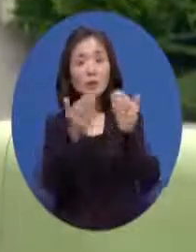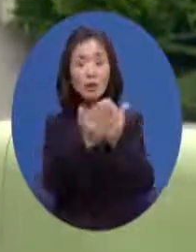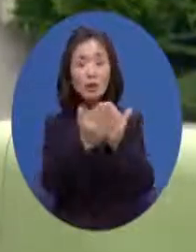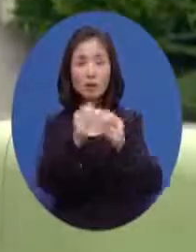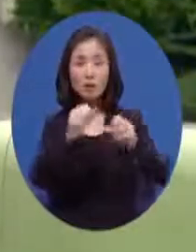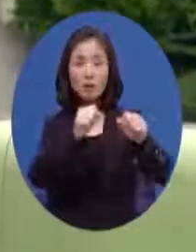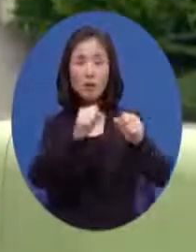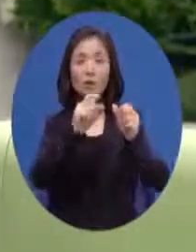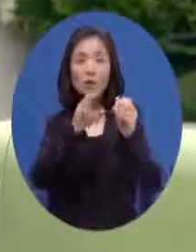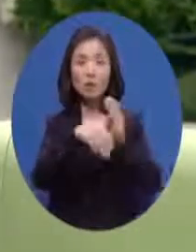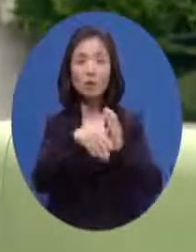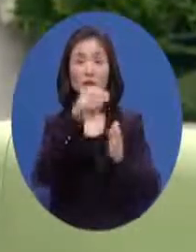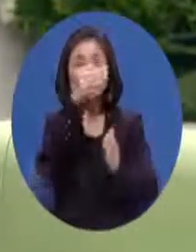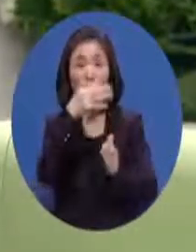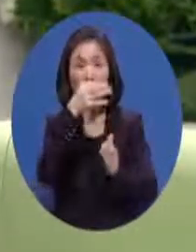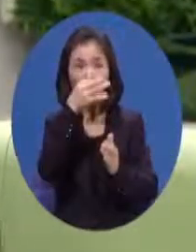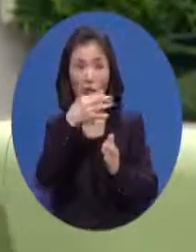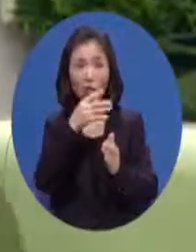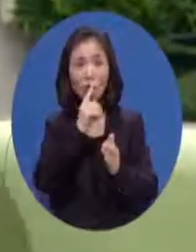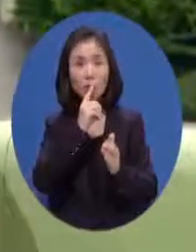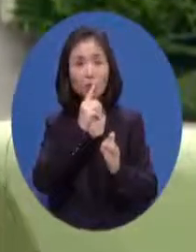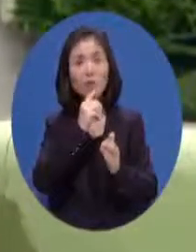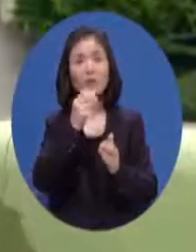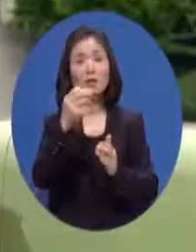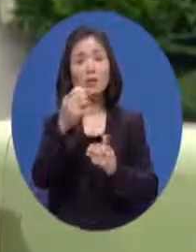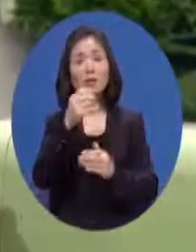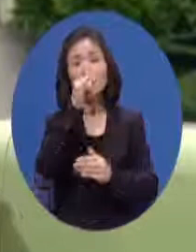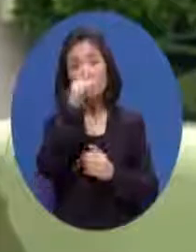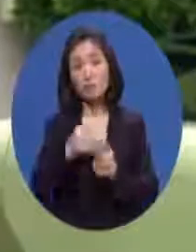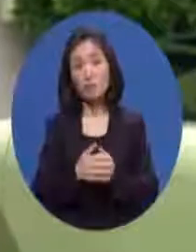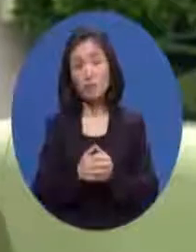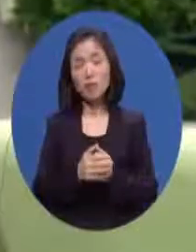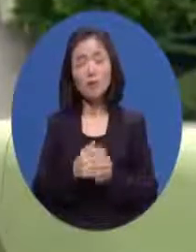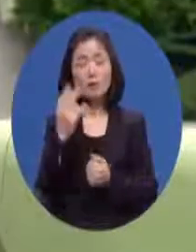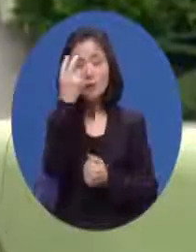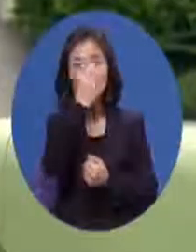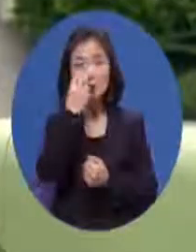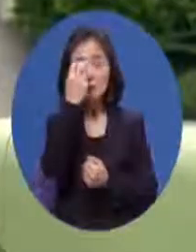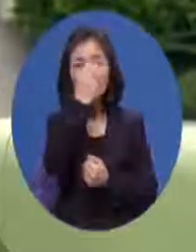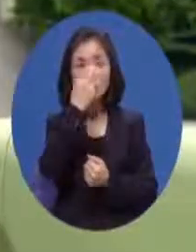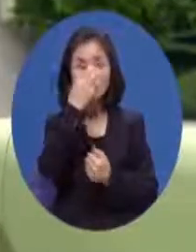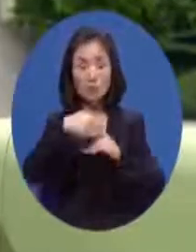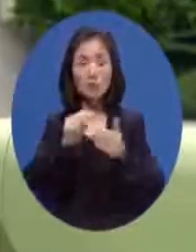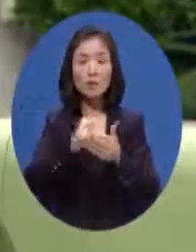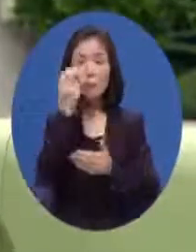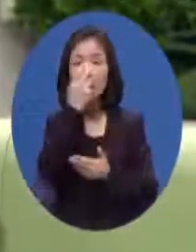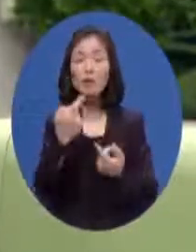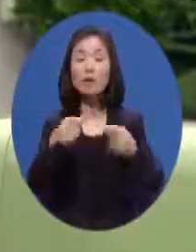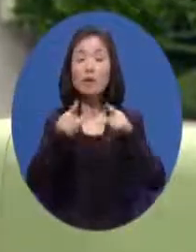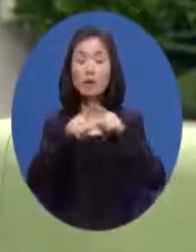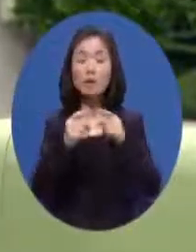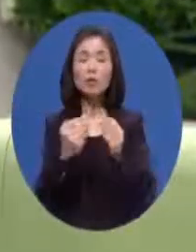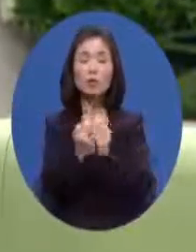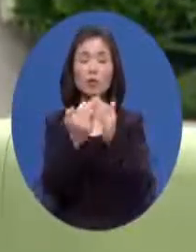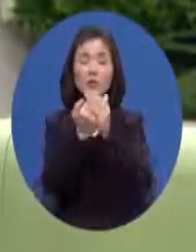힘드니까 그런 보고들을 좀 많이 하세요. 그래서 이런 심리 검사와 더불어 양육과